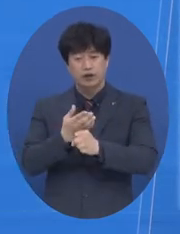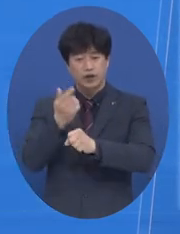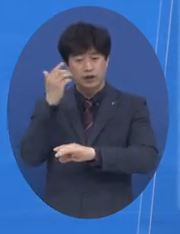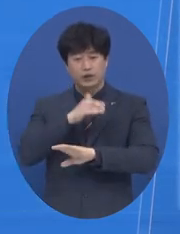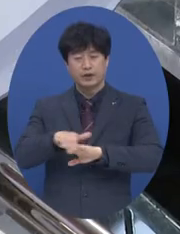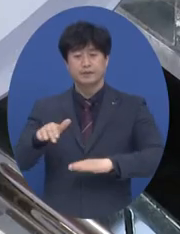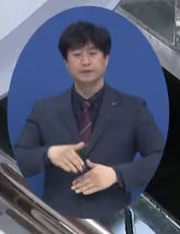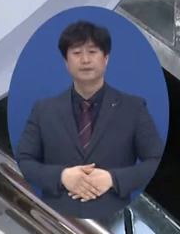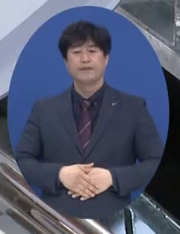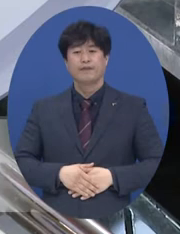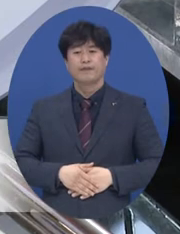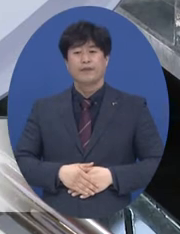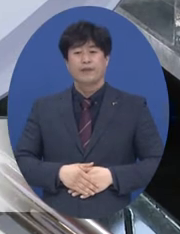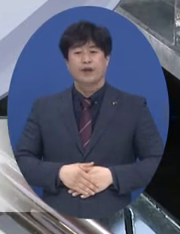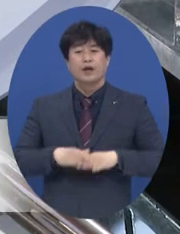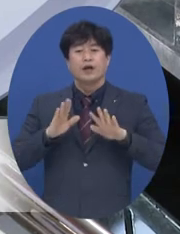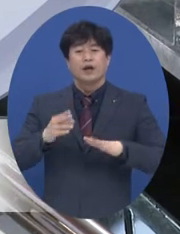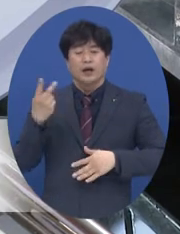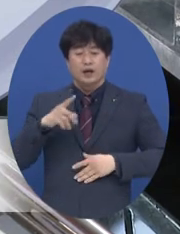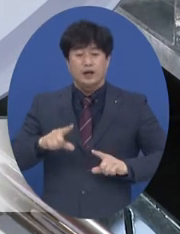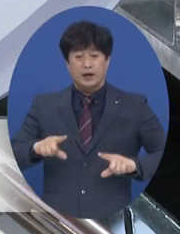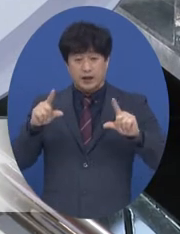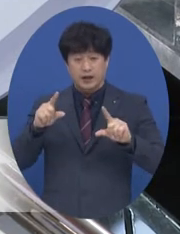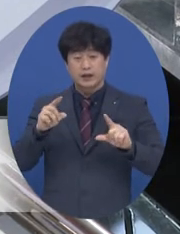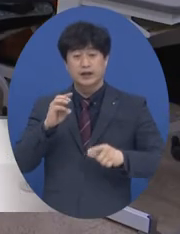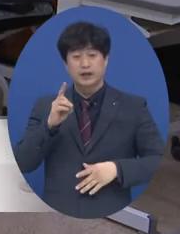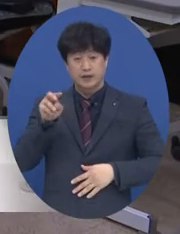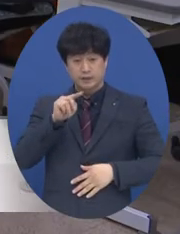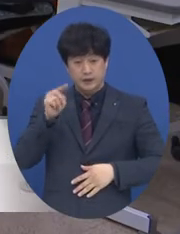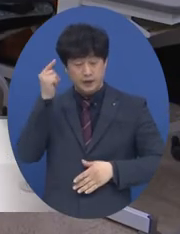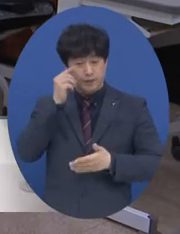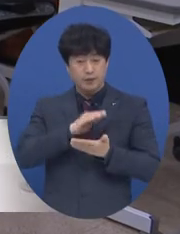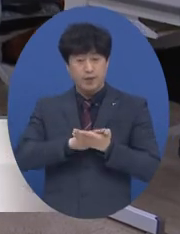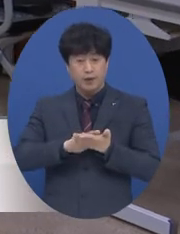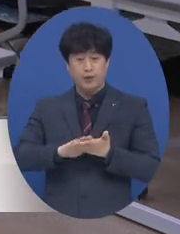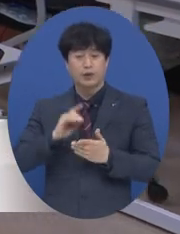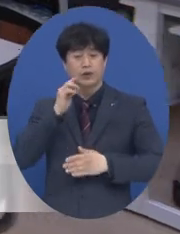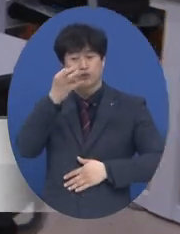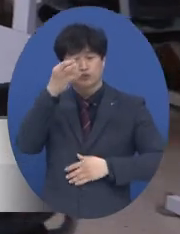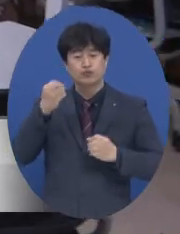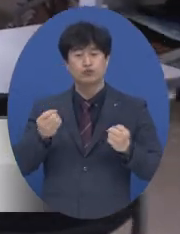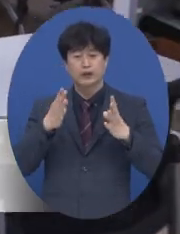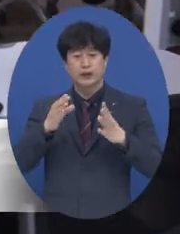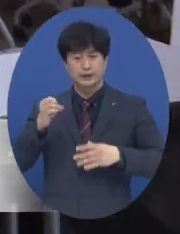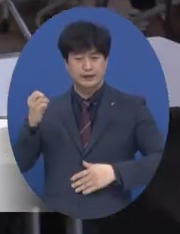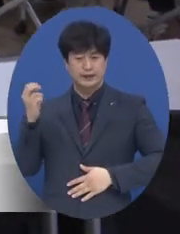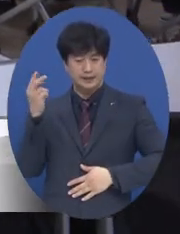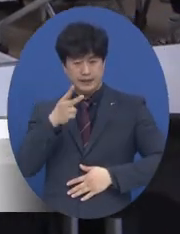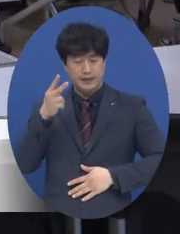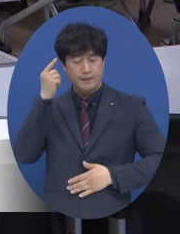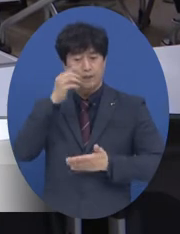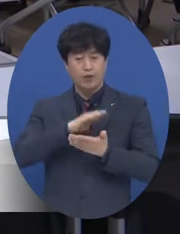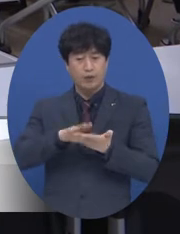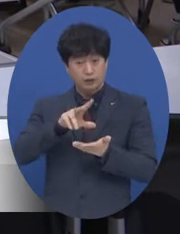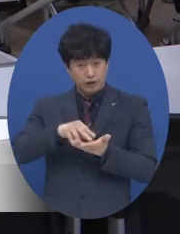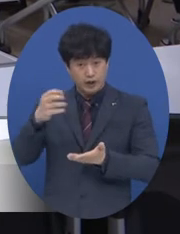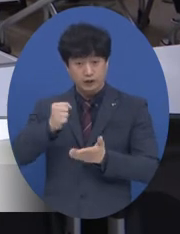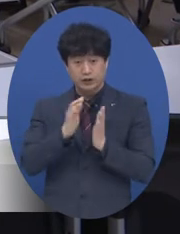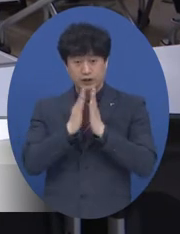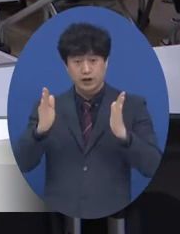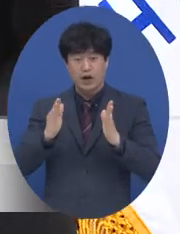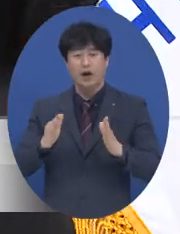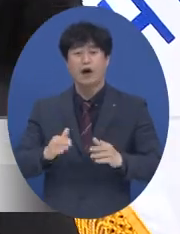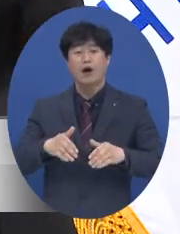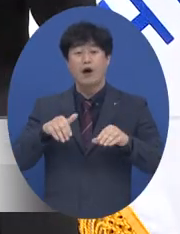것입니다 이번 2021 나츠 dmg 평화의 실제 는 다시 평화를 주제로 진행되고 포럼과 콘서트